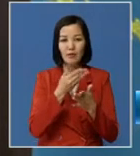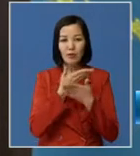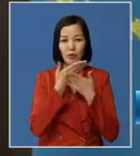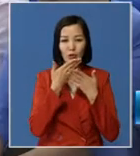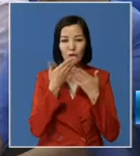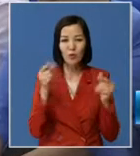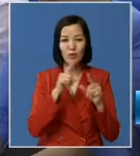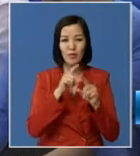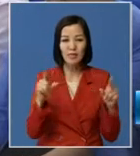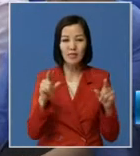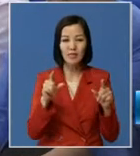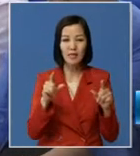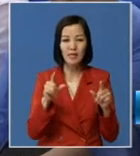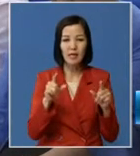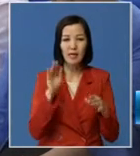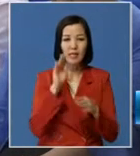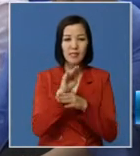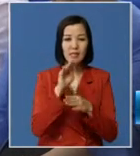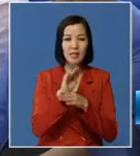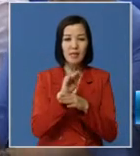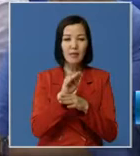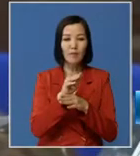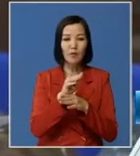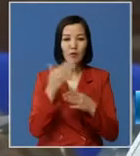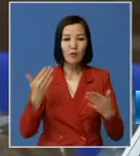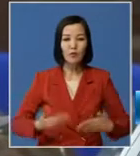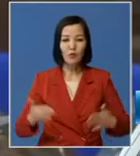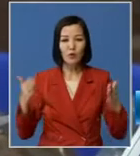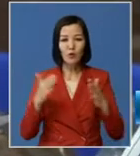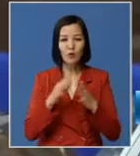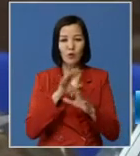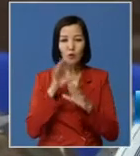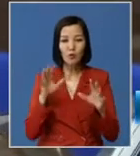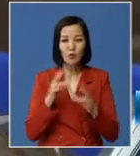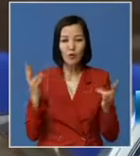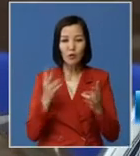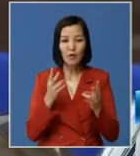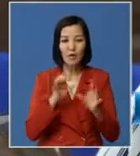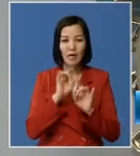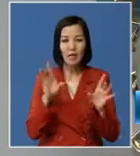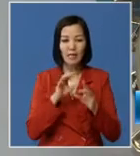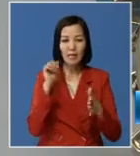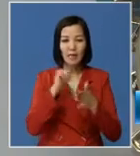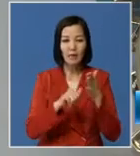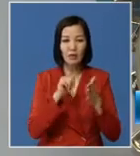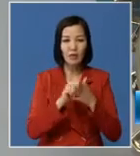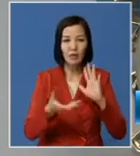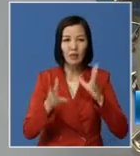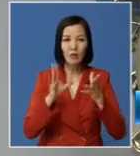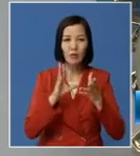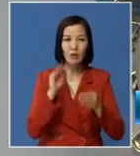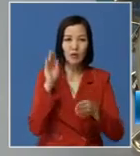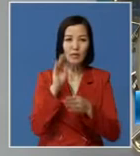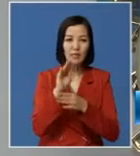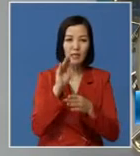нысанның сыртқы қасбетіне сын айтып тұрғын үйлерді күту жұмыстарына тоқталды. Анықталған кемшіліктер бойынша сын